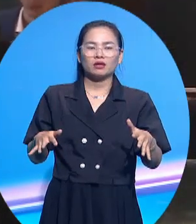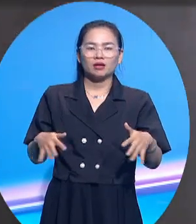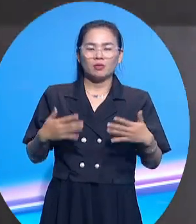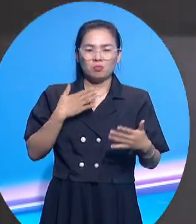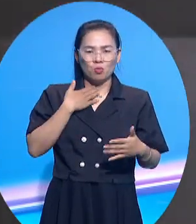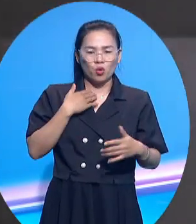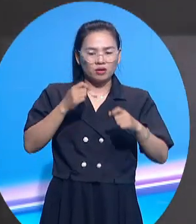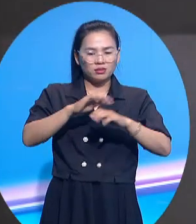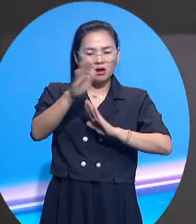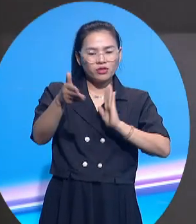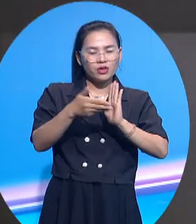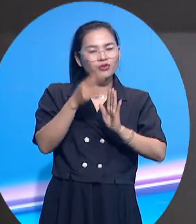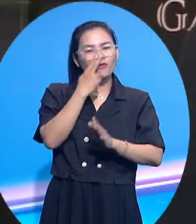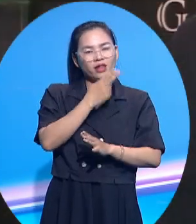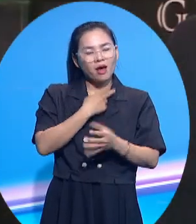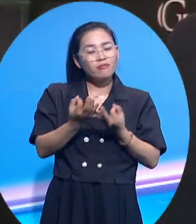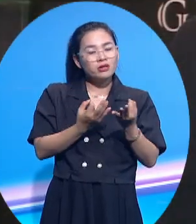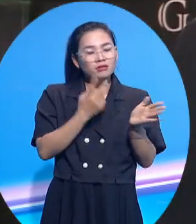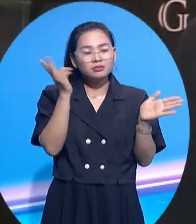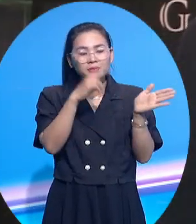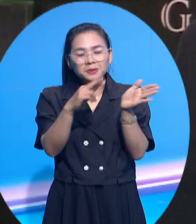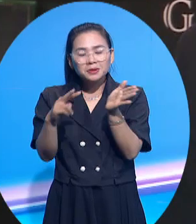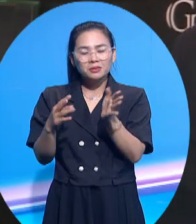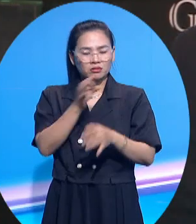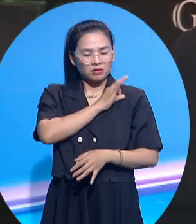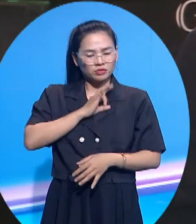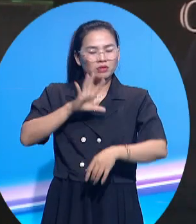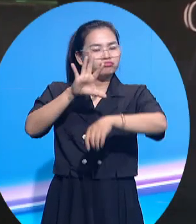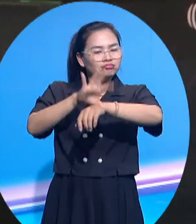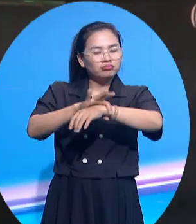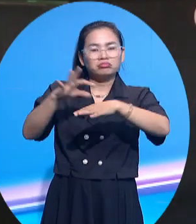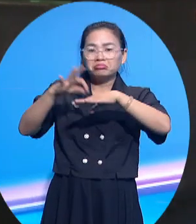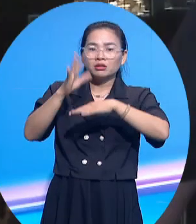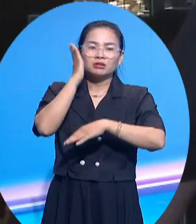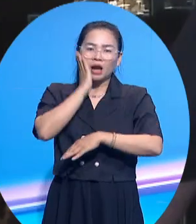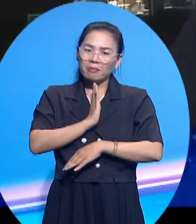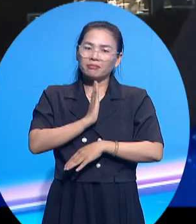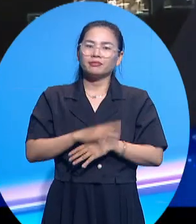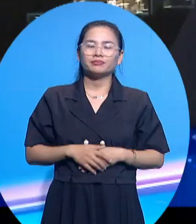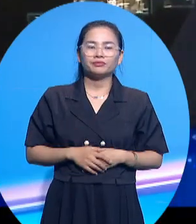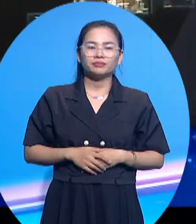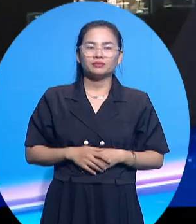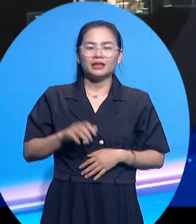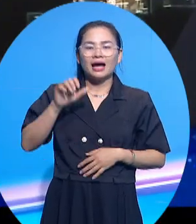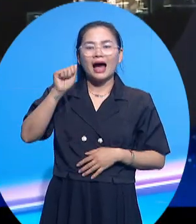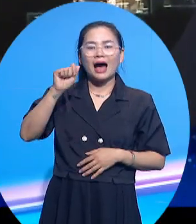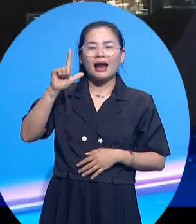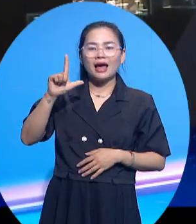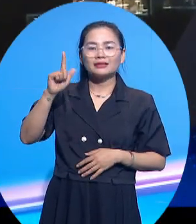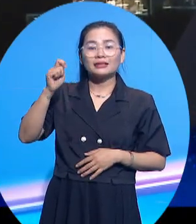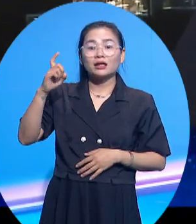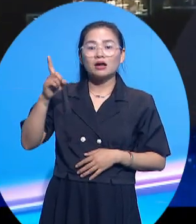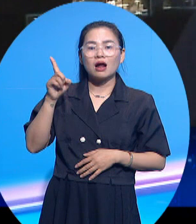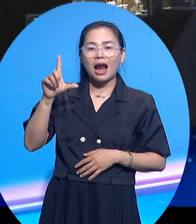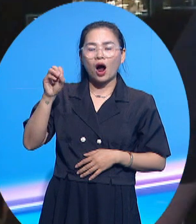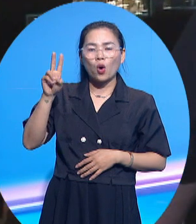diện của mình tại thị trường Việt Nam với những sản phẩm hàng đầu của Ý và được thiết kế với tính cập nhật cao. Alexander Lau là thương hiệu trang sức mang